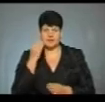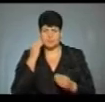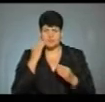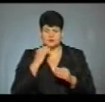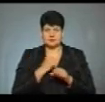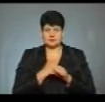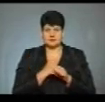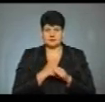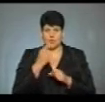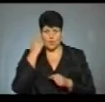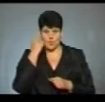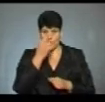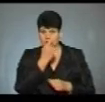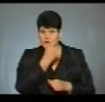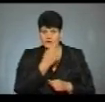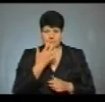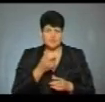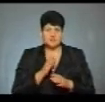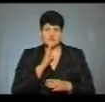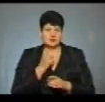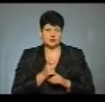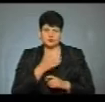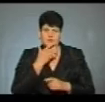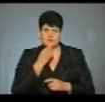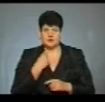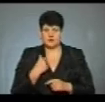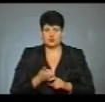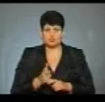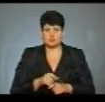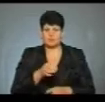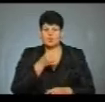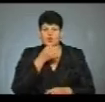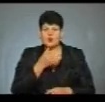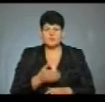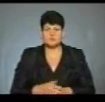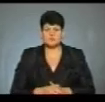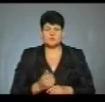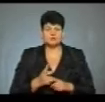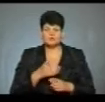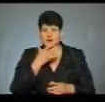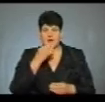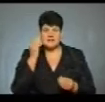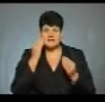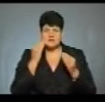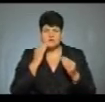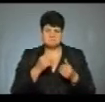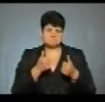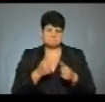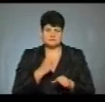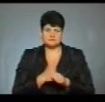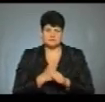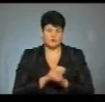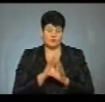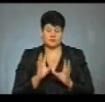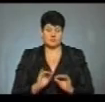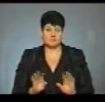очі з сцени. Дівчата дуже гарні. Мені, звичайно, дуже подобається. Дуже гарні візажисти, дуже класно роблять. Все.